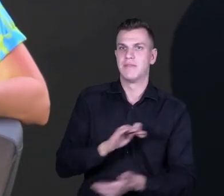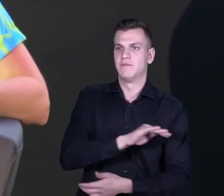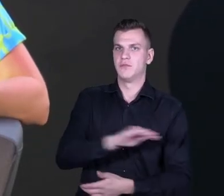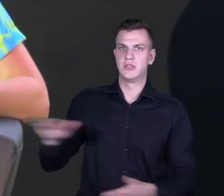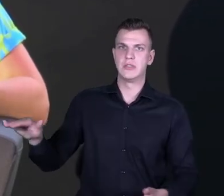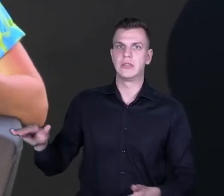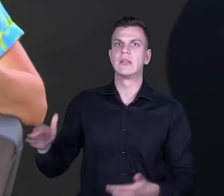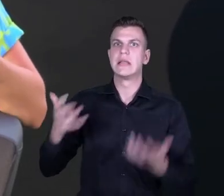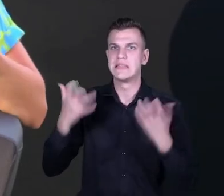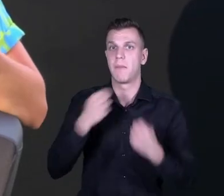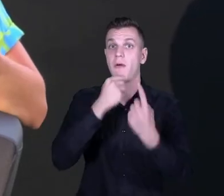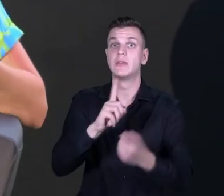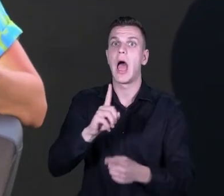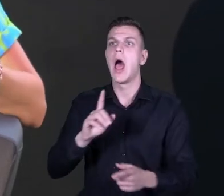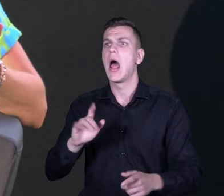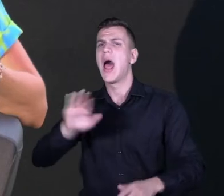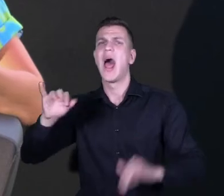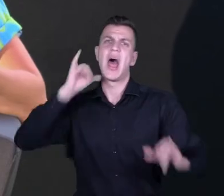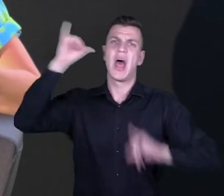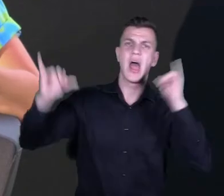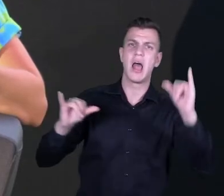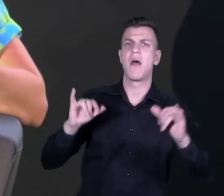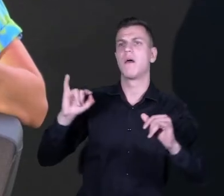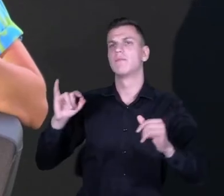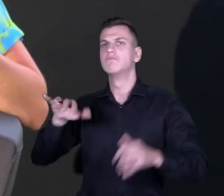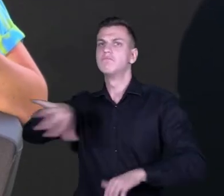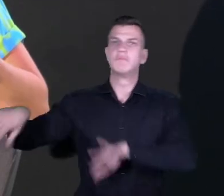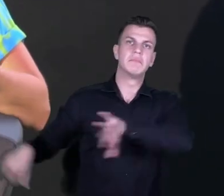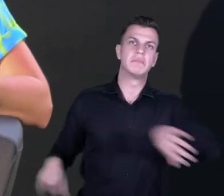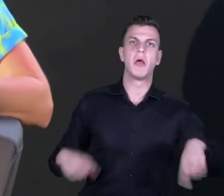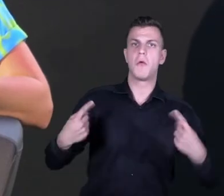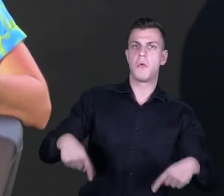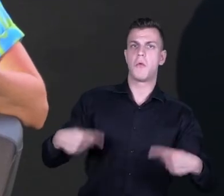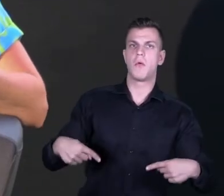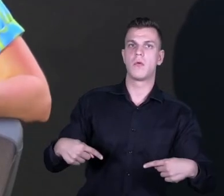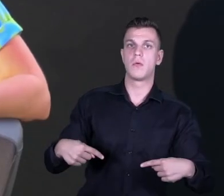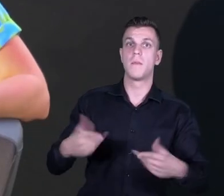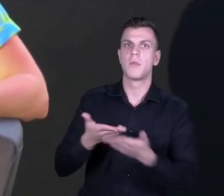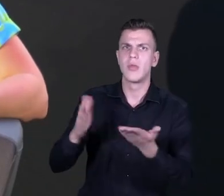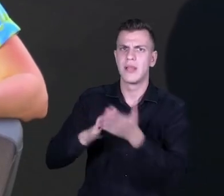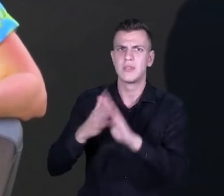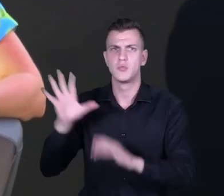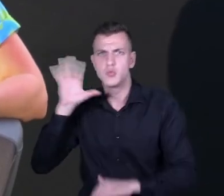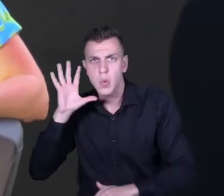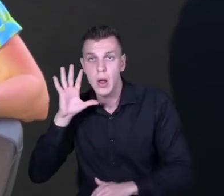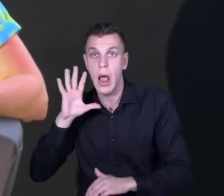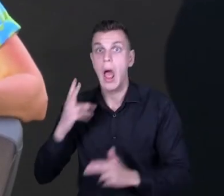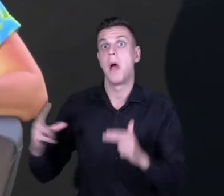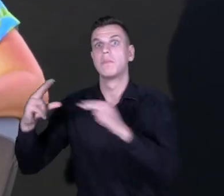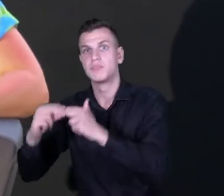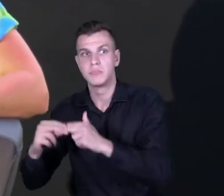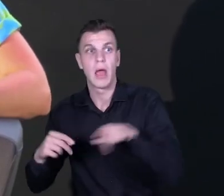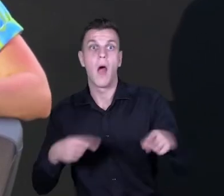nie dominował, musieli sobie, słuchając się wzajemnie, potem jeszcze dopowiadać czy odpowiadać na jakieś